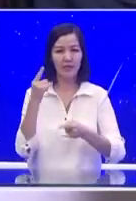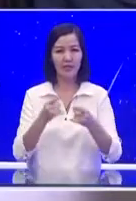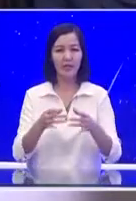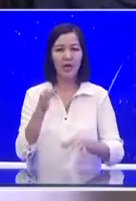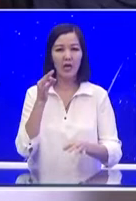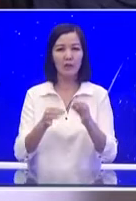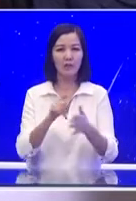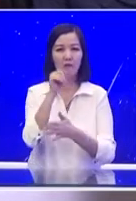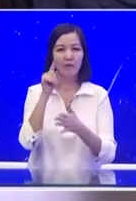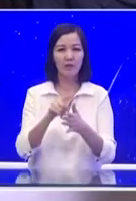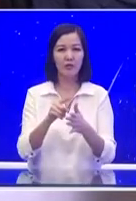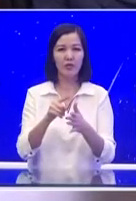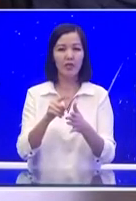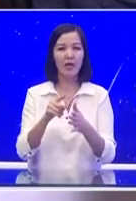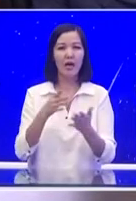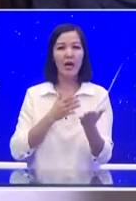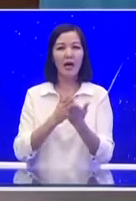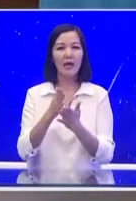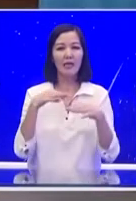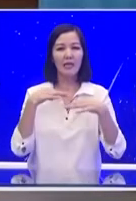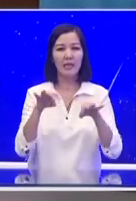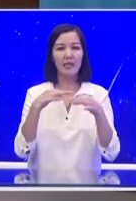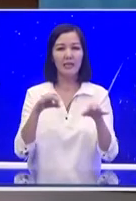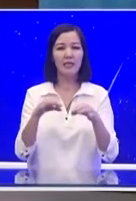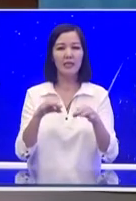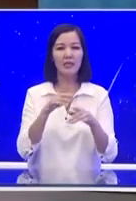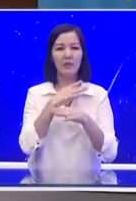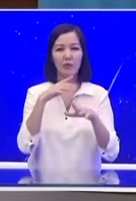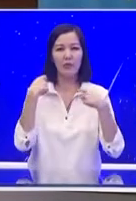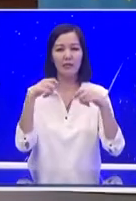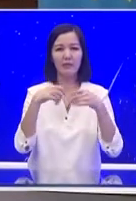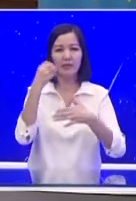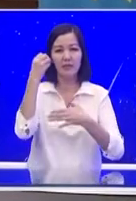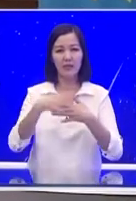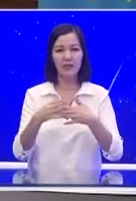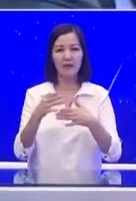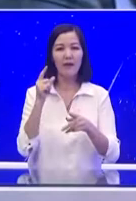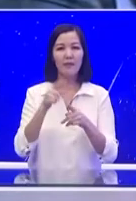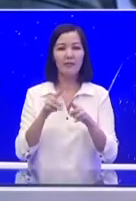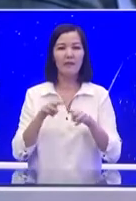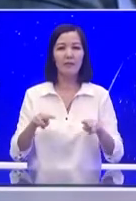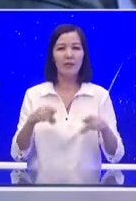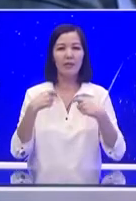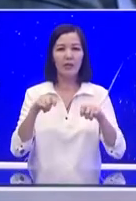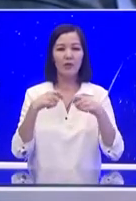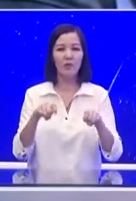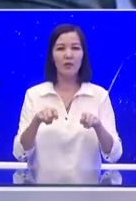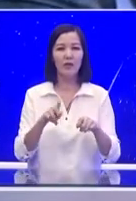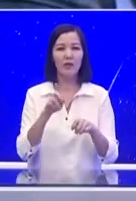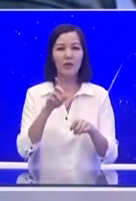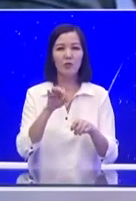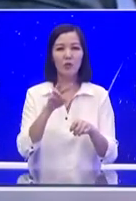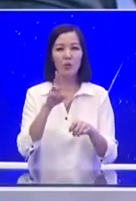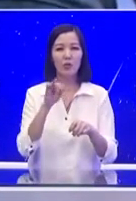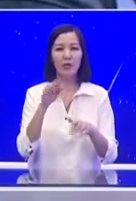Обсужден вопрос открытия агрологистических и оптово-распределительных центров. По словам министра торговли и интеграции Бахыта